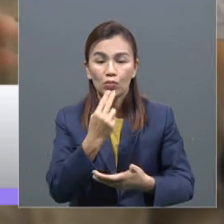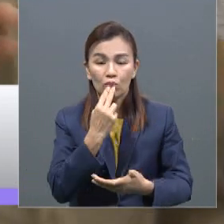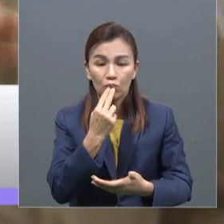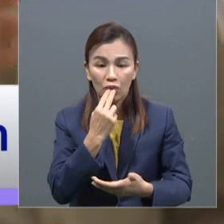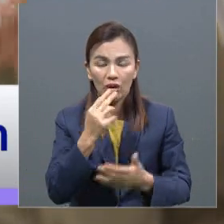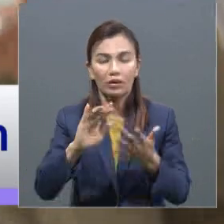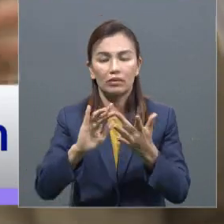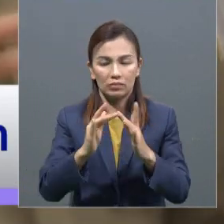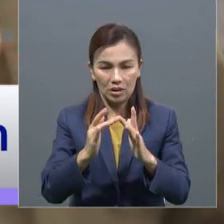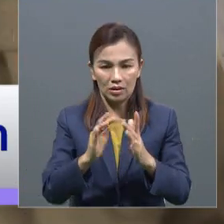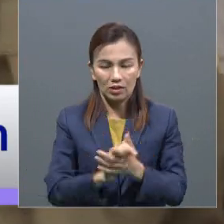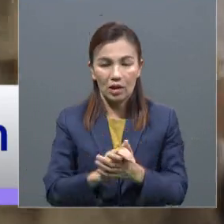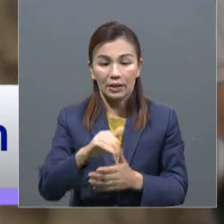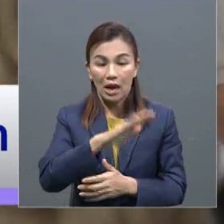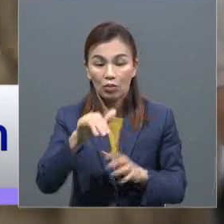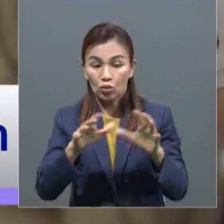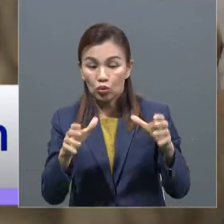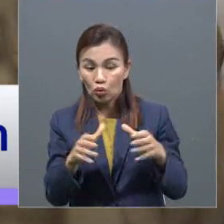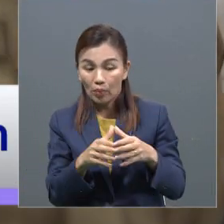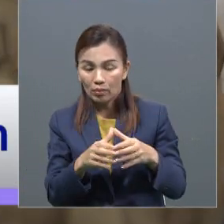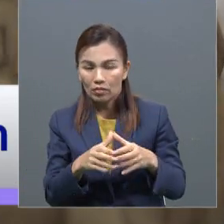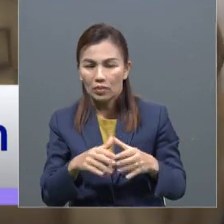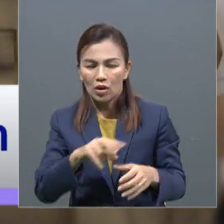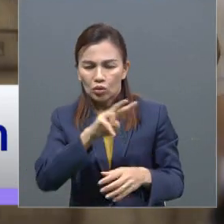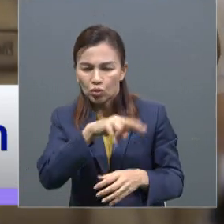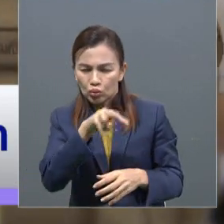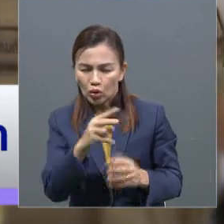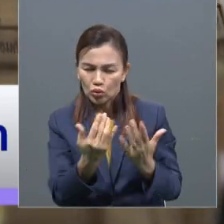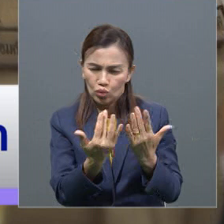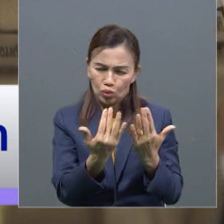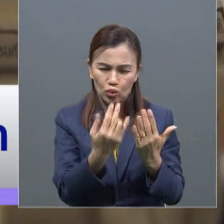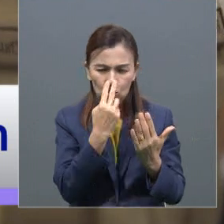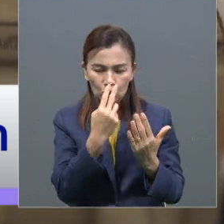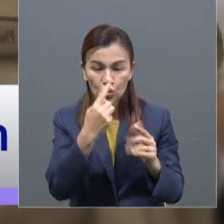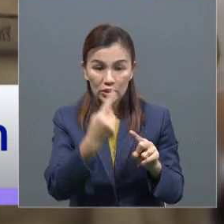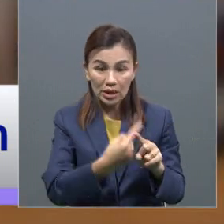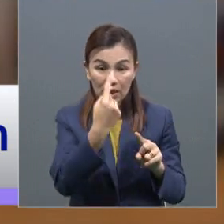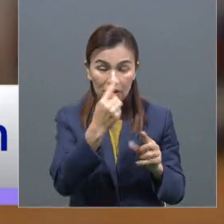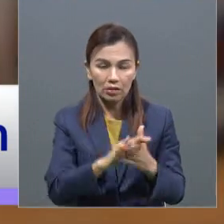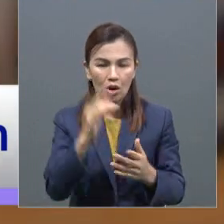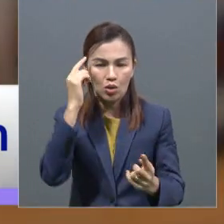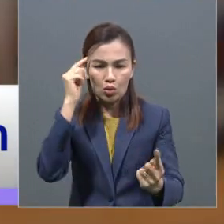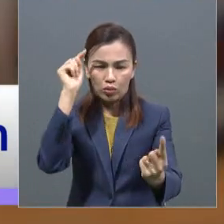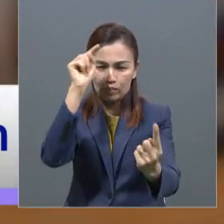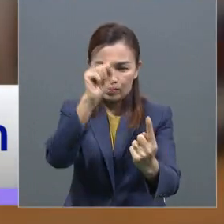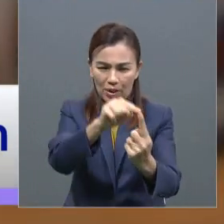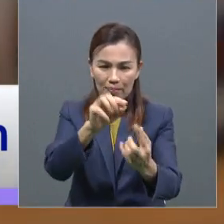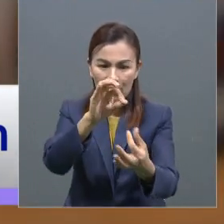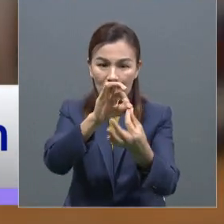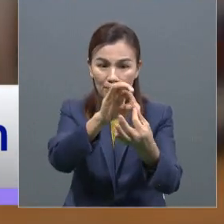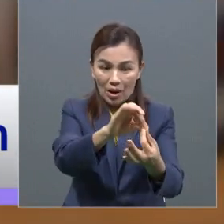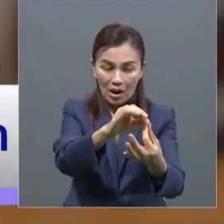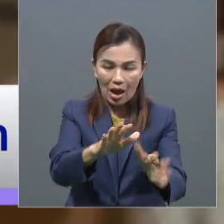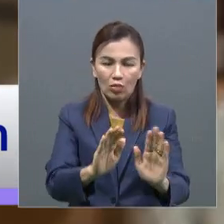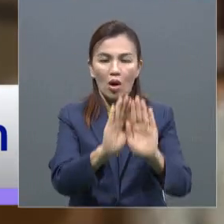ออนไลน์ชุดจับกุมจึงทำการสืบสวนอยู่ประมาณ 1เดือนค่ะทราบที่อยู่ของโกดังเป้าหมายซึ่งใช้เป็นสถานที่